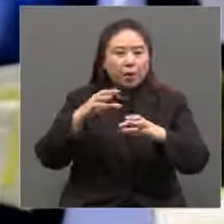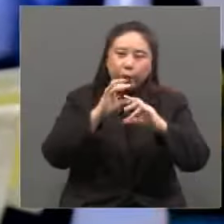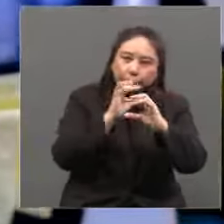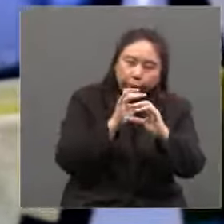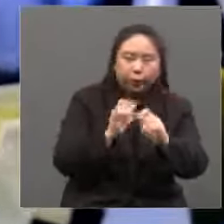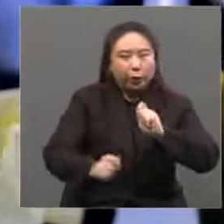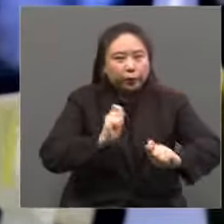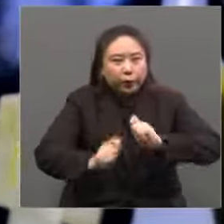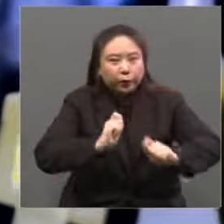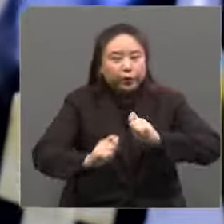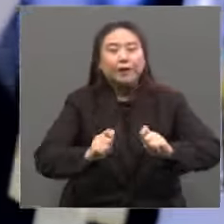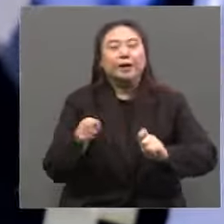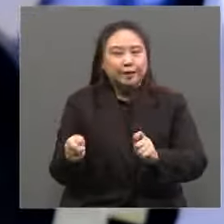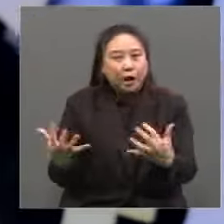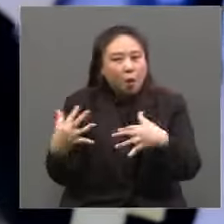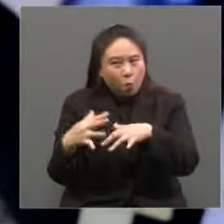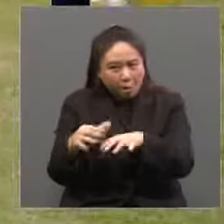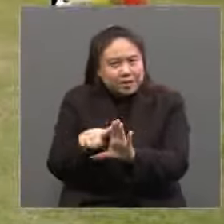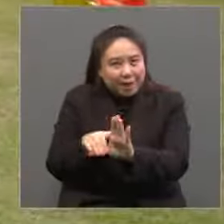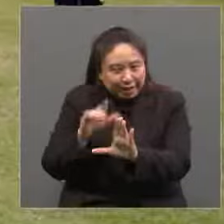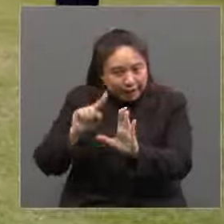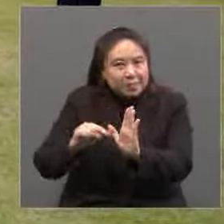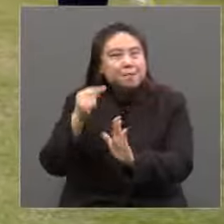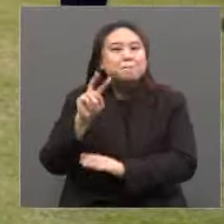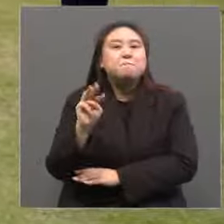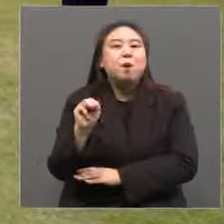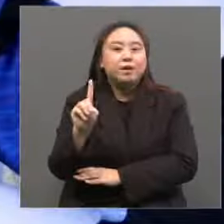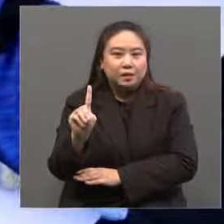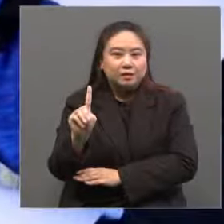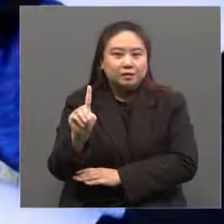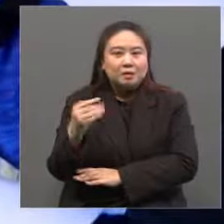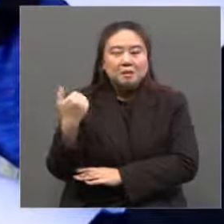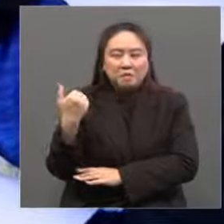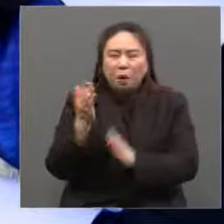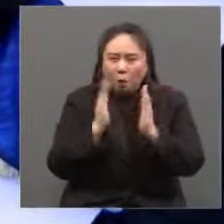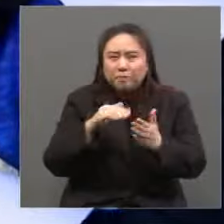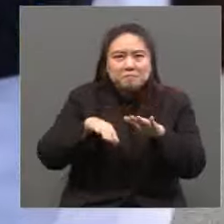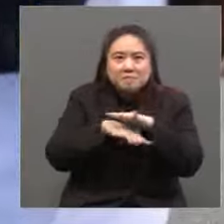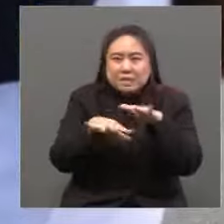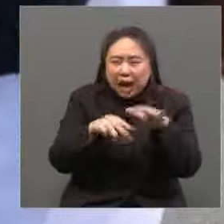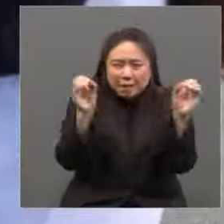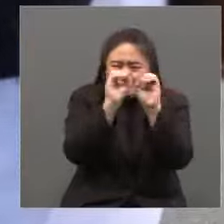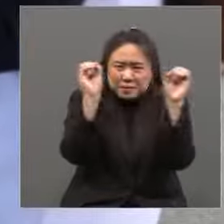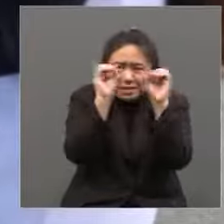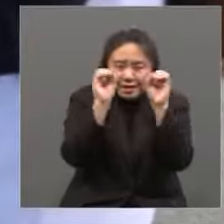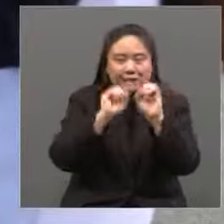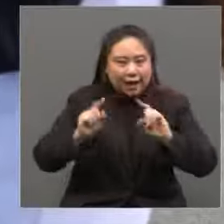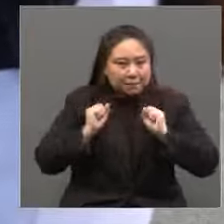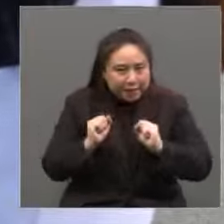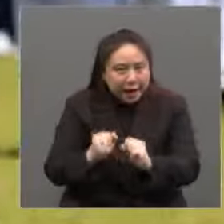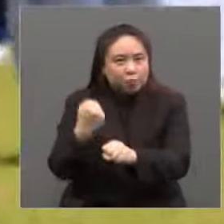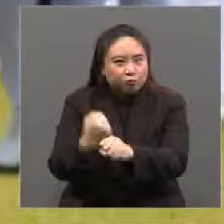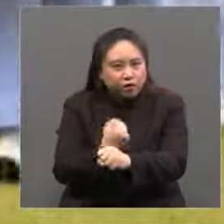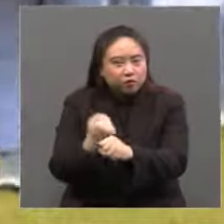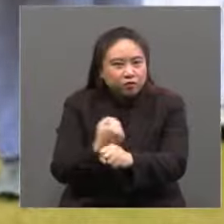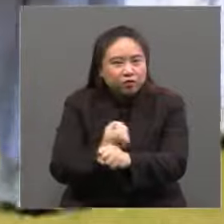ซึ่งส่วนใหญ่เข้ามาร่วมวงตั้งแต่ชั้นม.1บางคนแทบจะไม่มีพื้นฐานแต่ก็พยายามมุ่งมั่นฝึกฝนจนกล